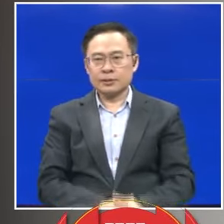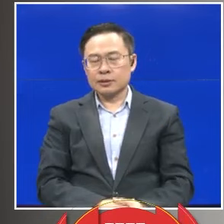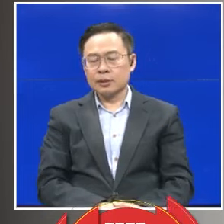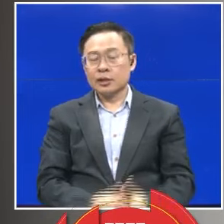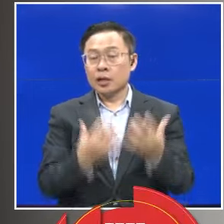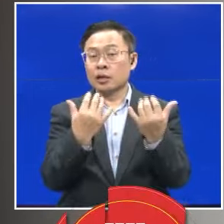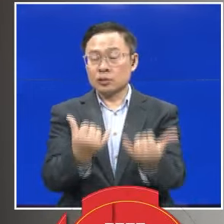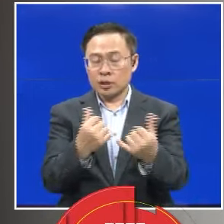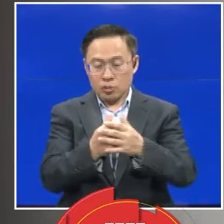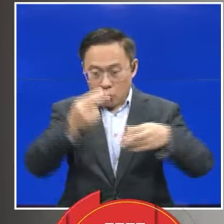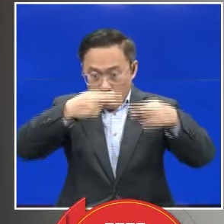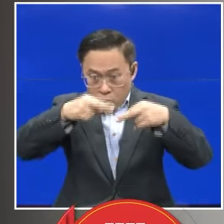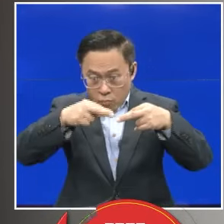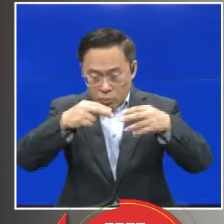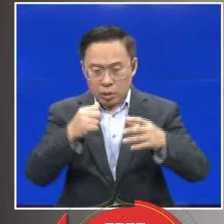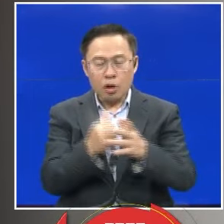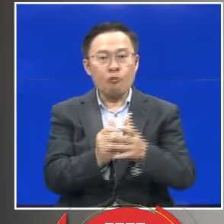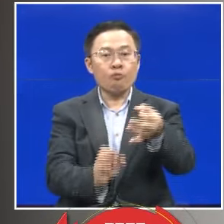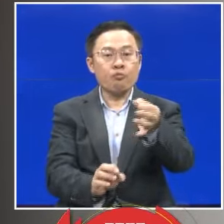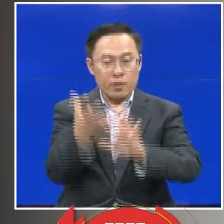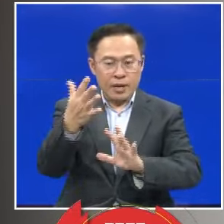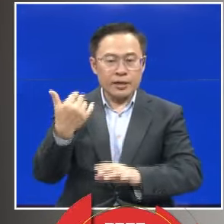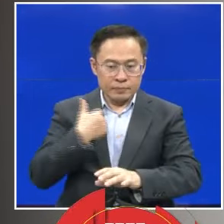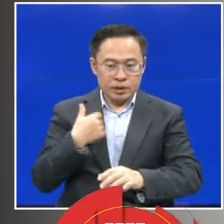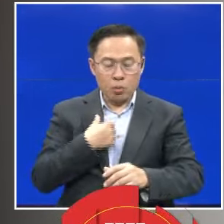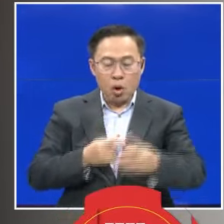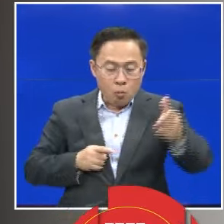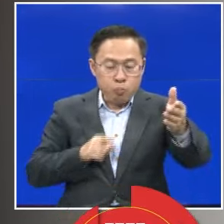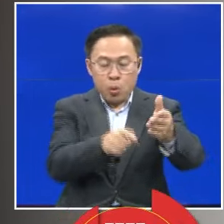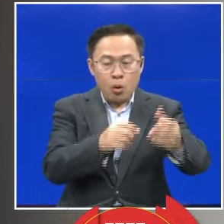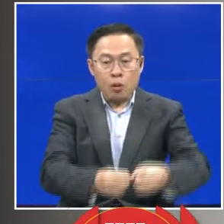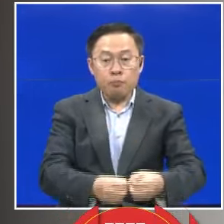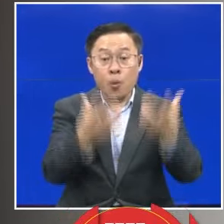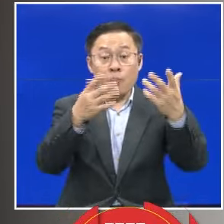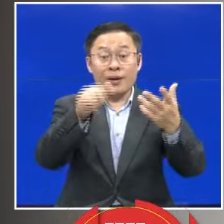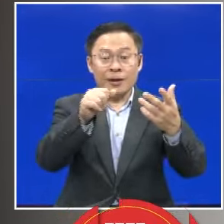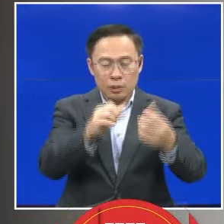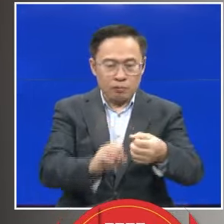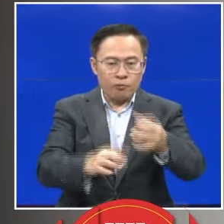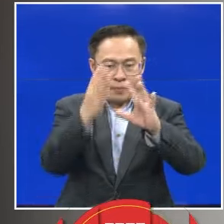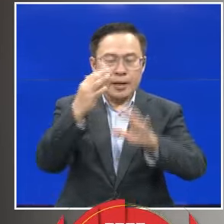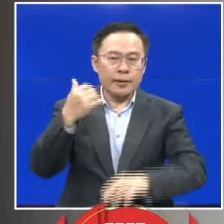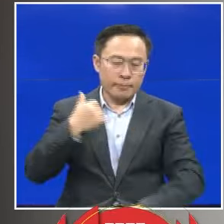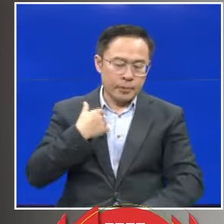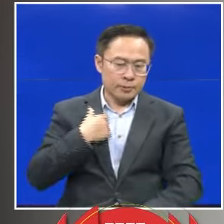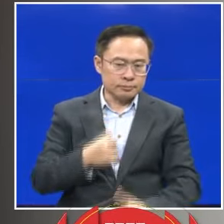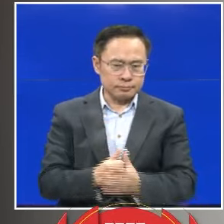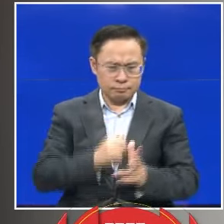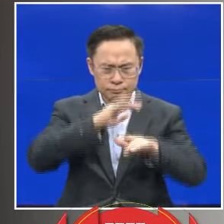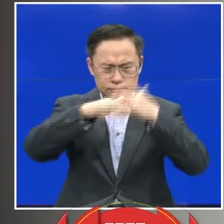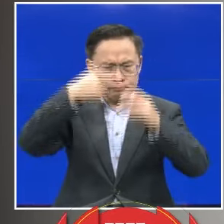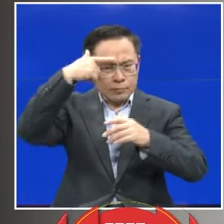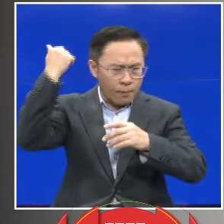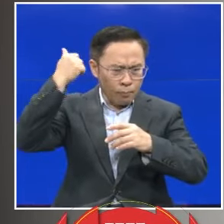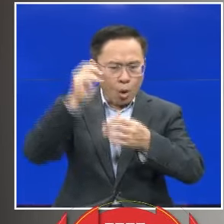รายงานว่าไปพบร่องรอยของการเกิดเพลิงไหม้เพลิงไหม้อยู่บริเวณภายในห้องนี้นะคะทำให้เกิดรอยเขม่าสีดำ